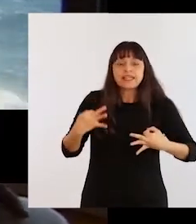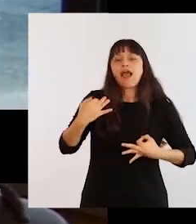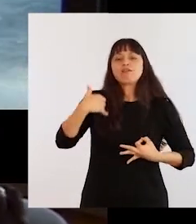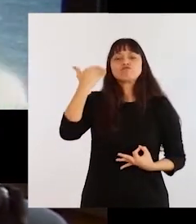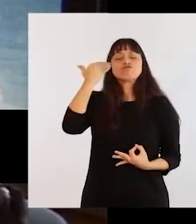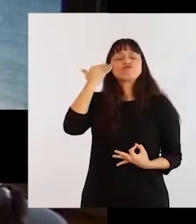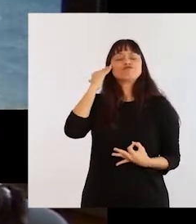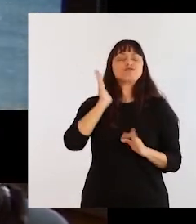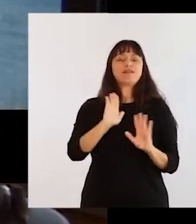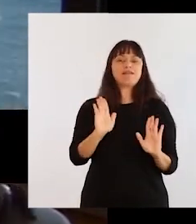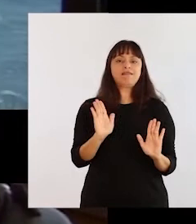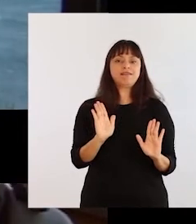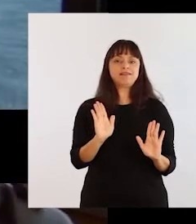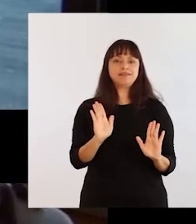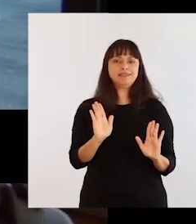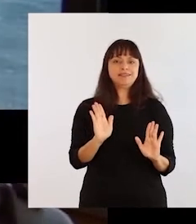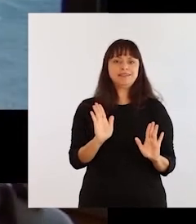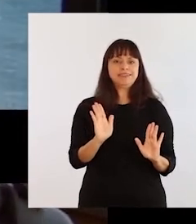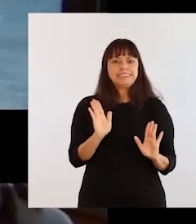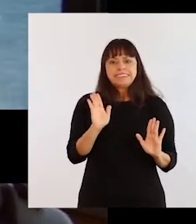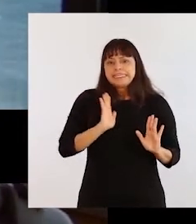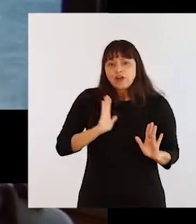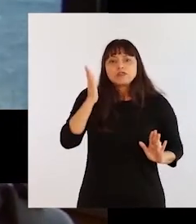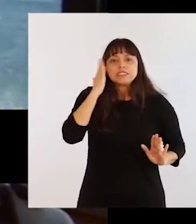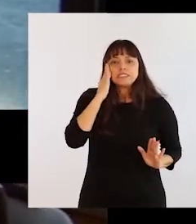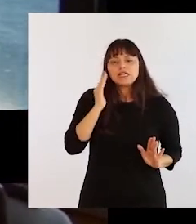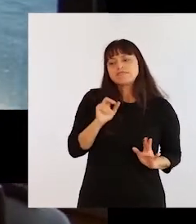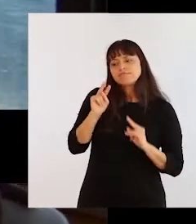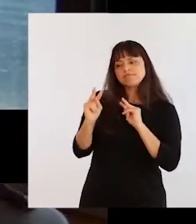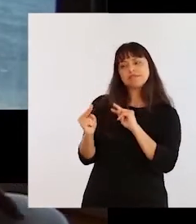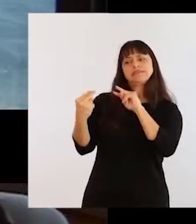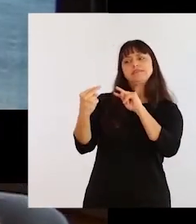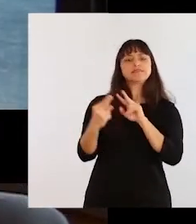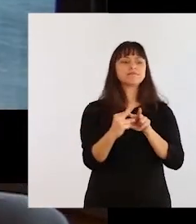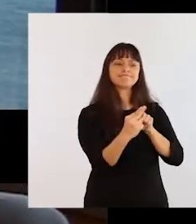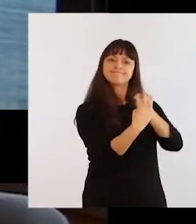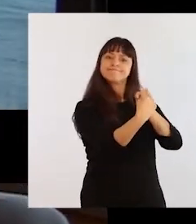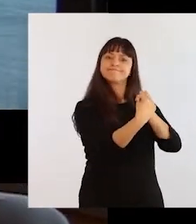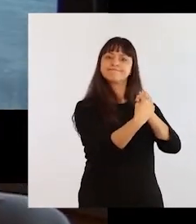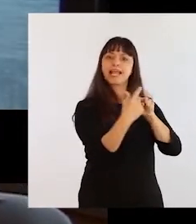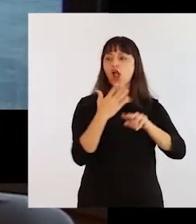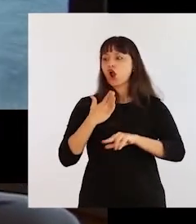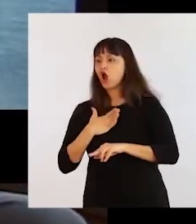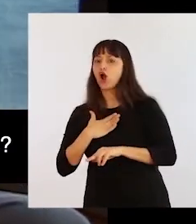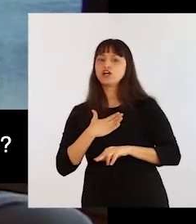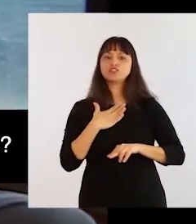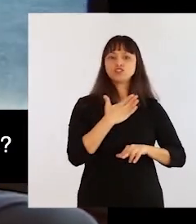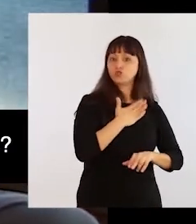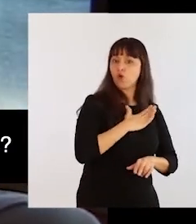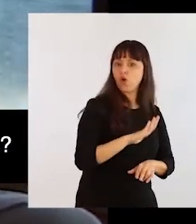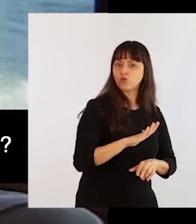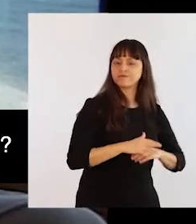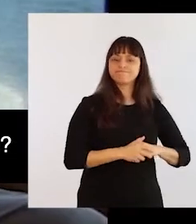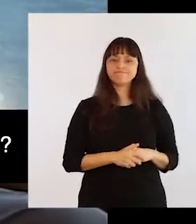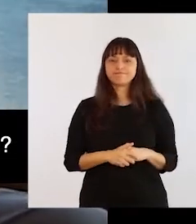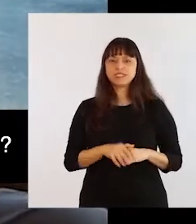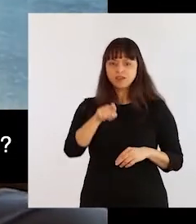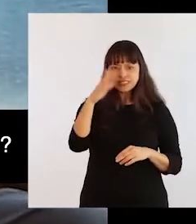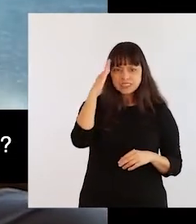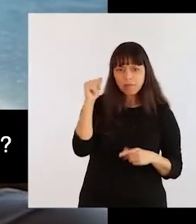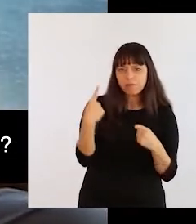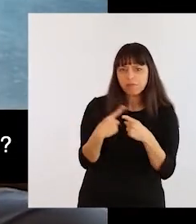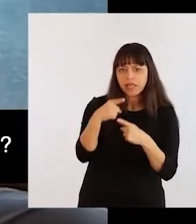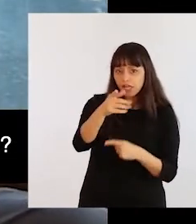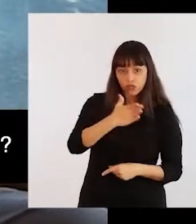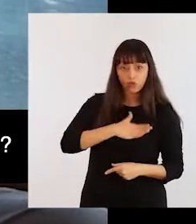y a aucune raison, il y a aucune qualité, il y a aucune. Mais je sais. Est-ce qu'on sait